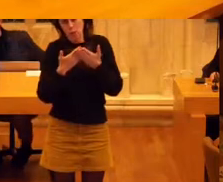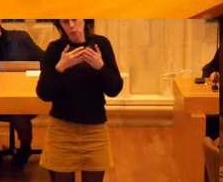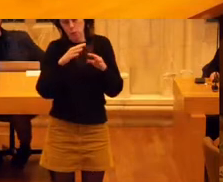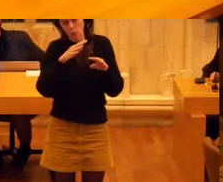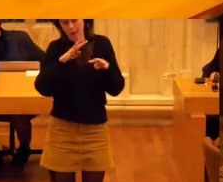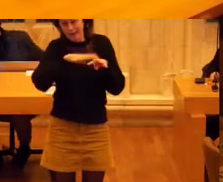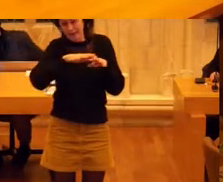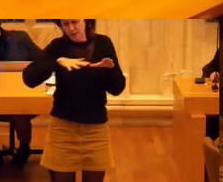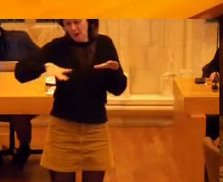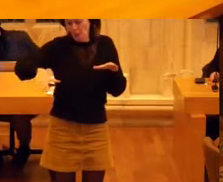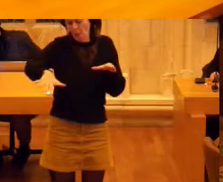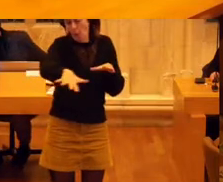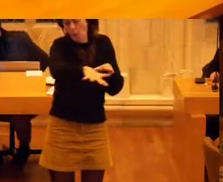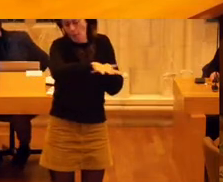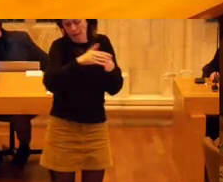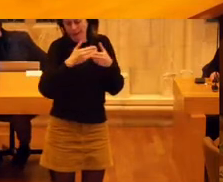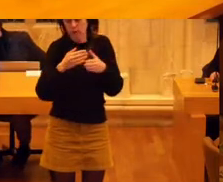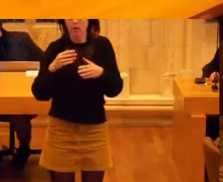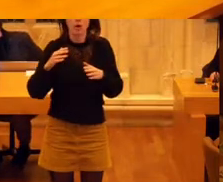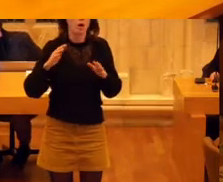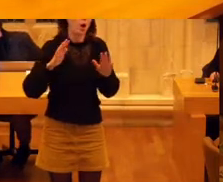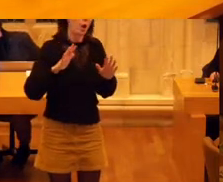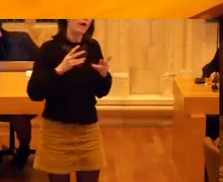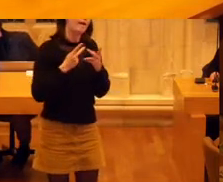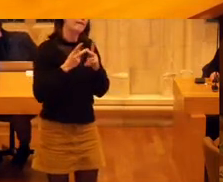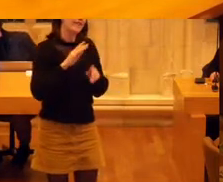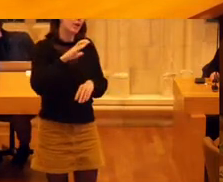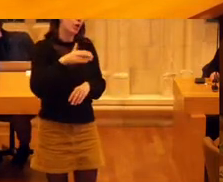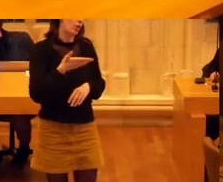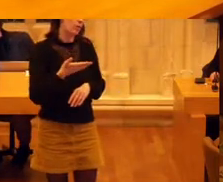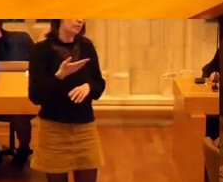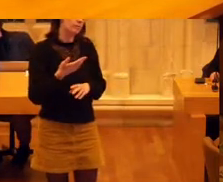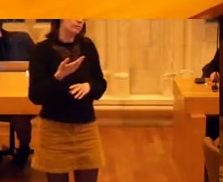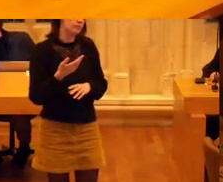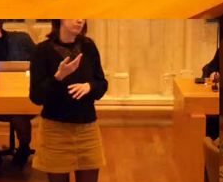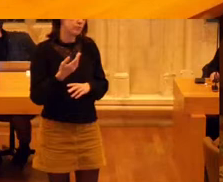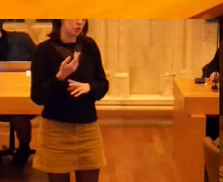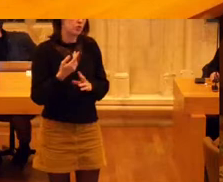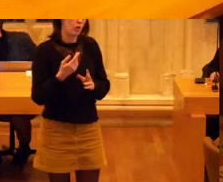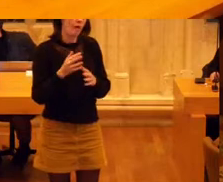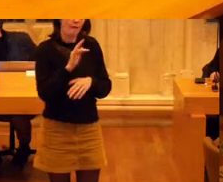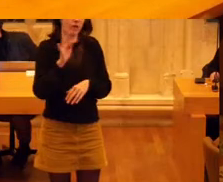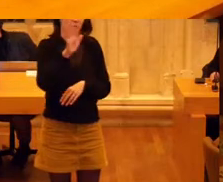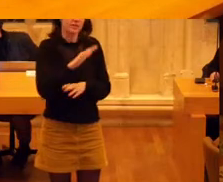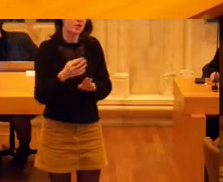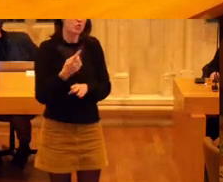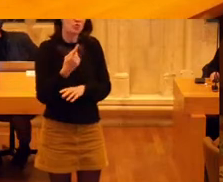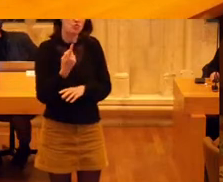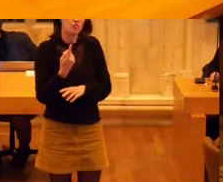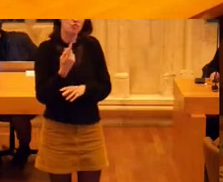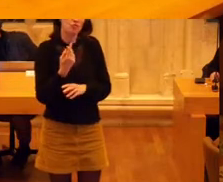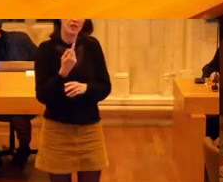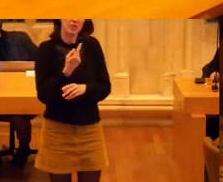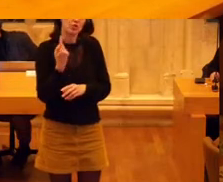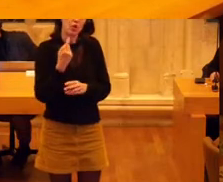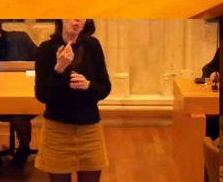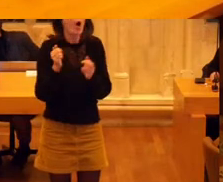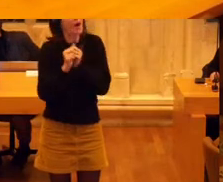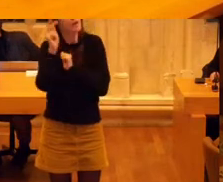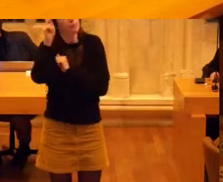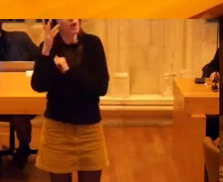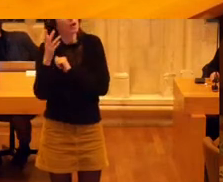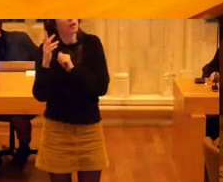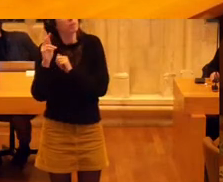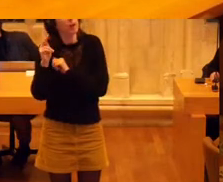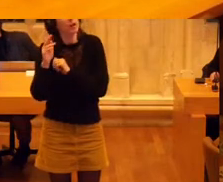totalité. Alors la ville de Caen depuis très longtemps est la seule ville, l'une des rares villes de France avec Paris notamment, à posséder,